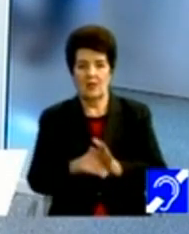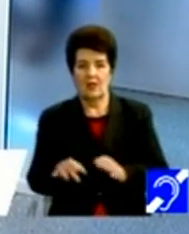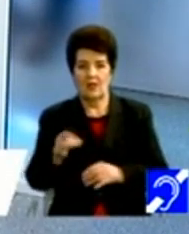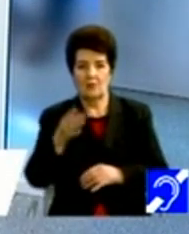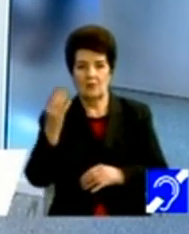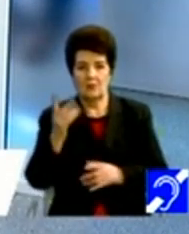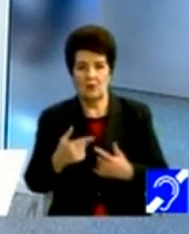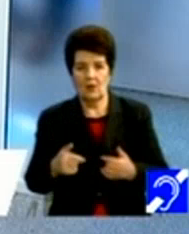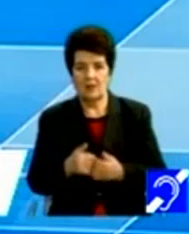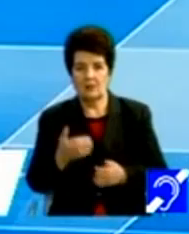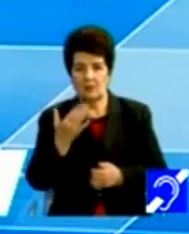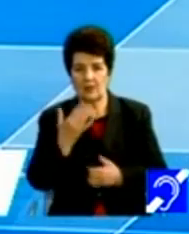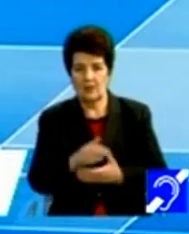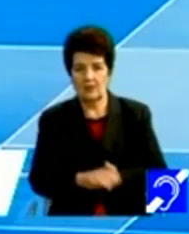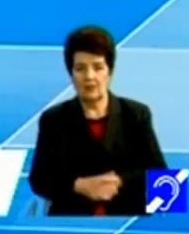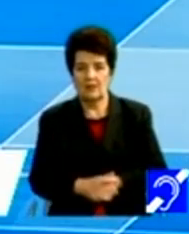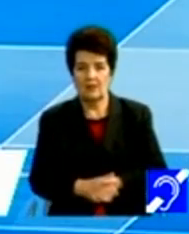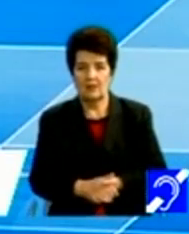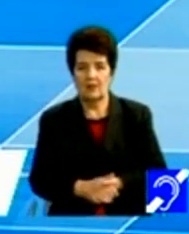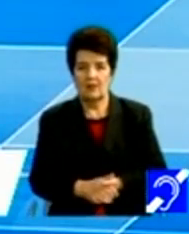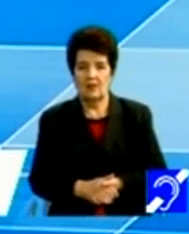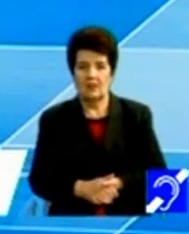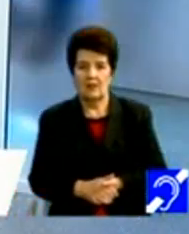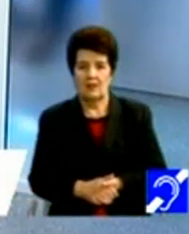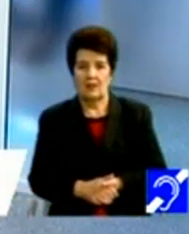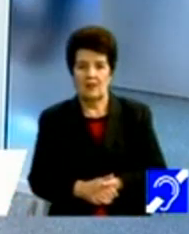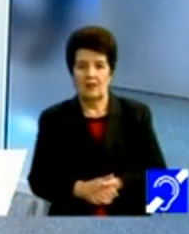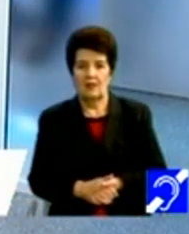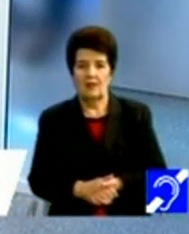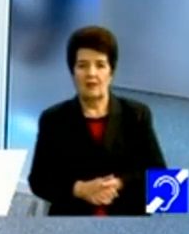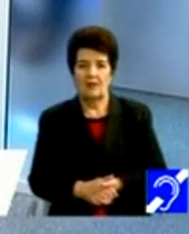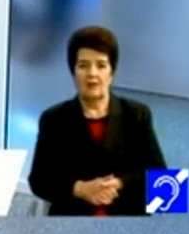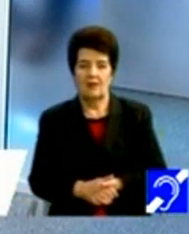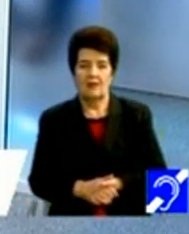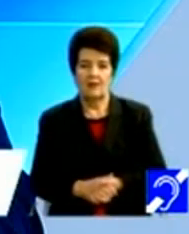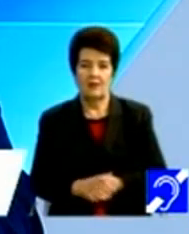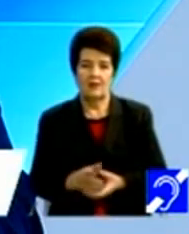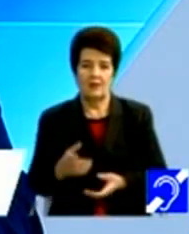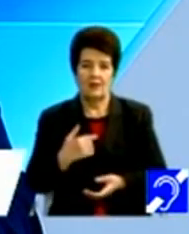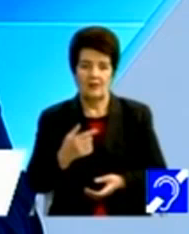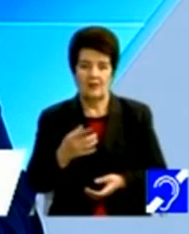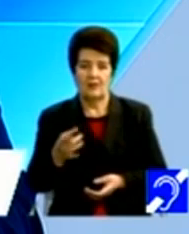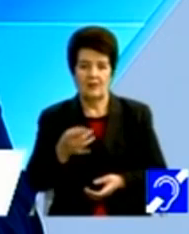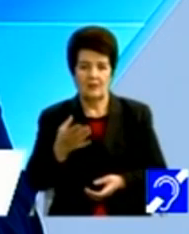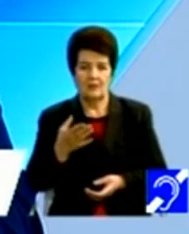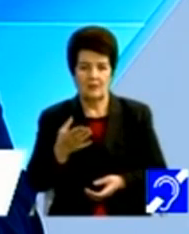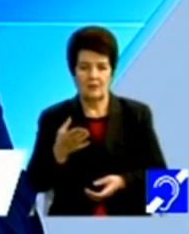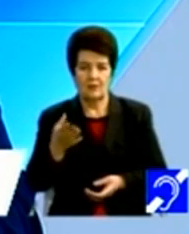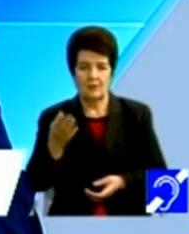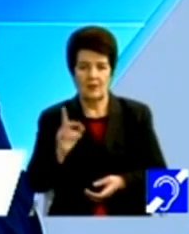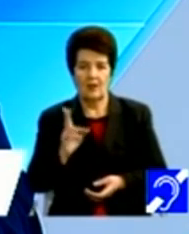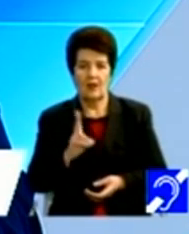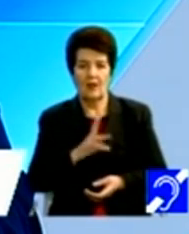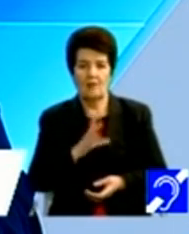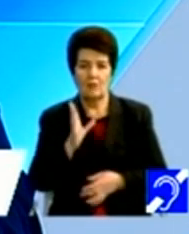la Organizația Națiunilor Unite. Așa este. Mulțumesc, domnul Deliu. Ce zice acolo? Câți președinți a avut Republica Moldova și care a fost ordine în